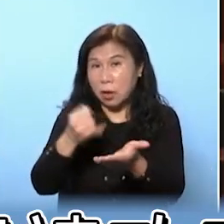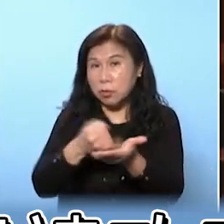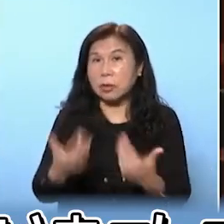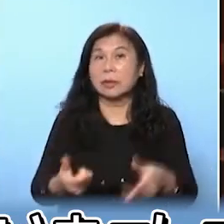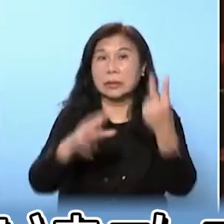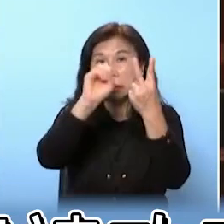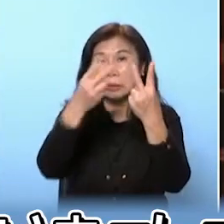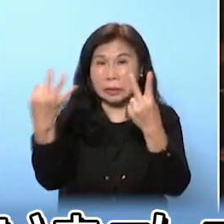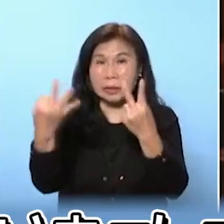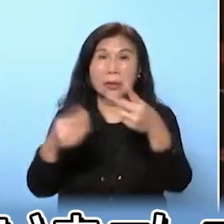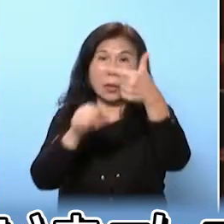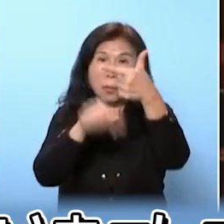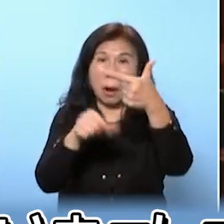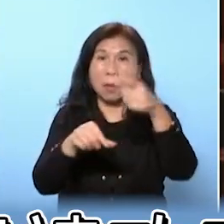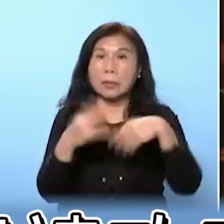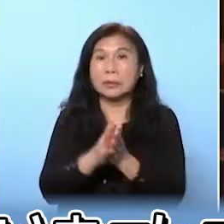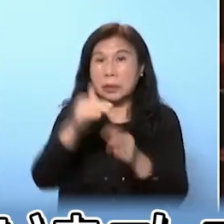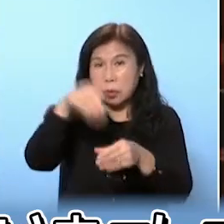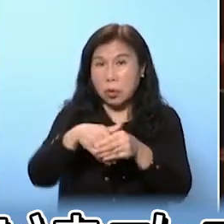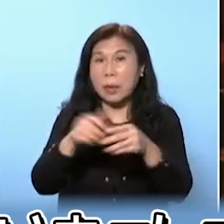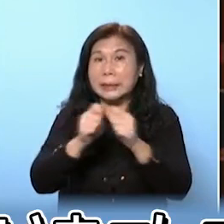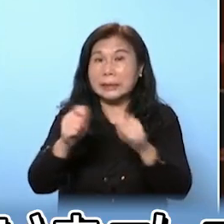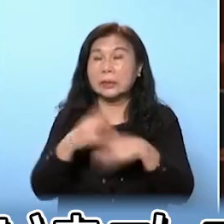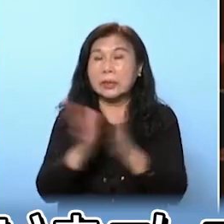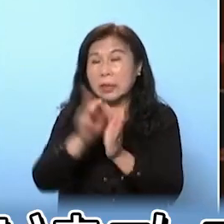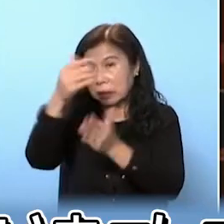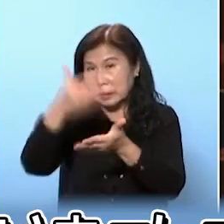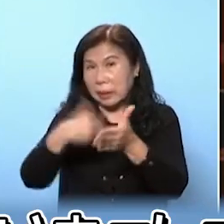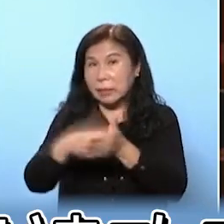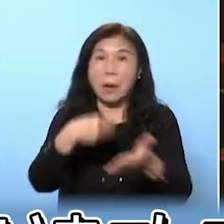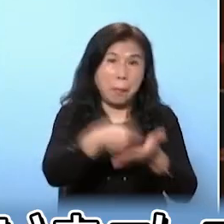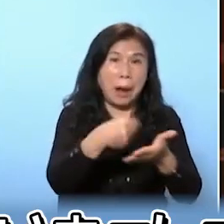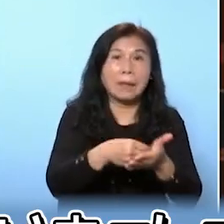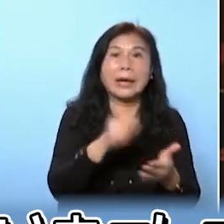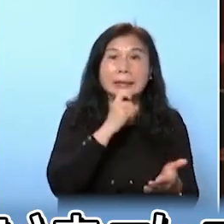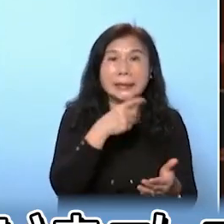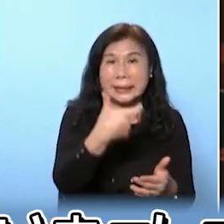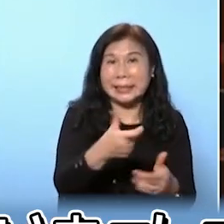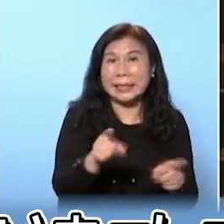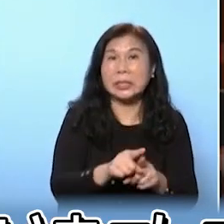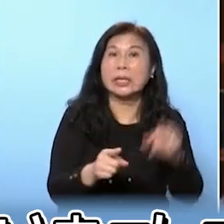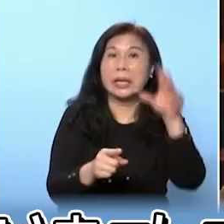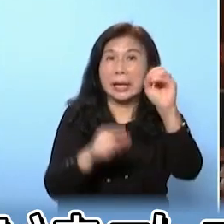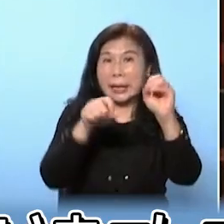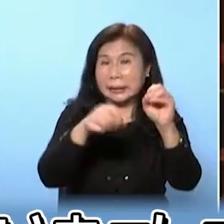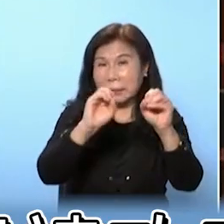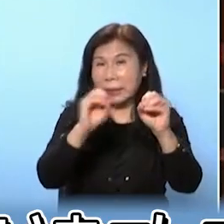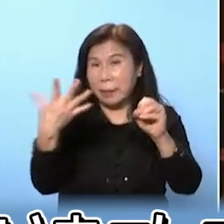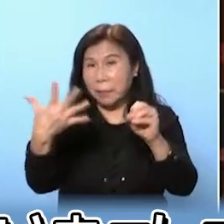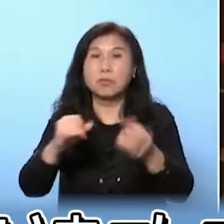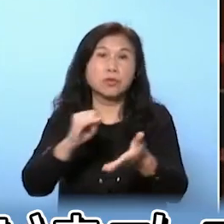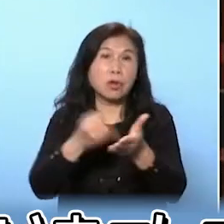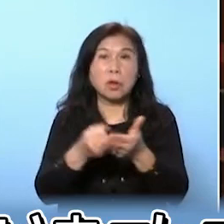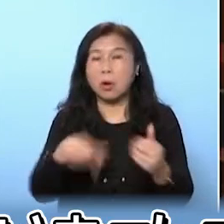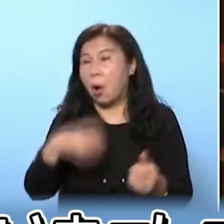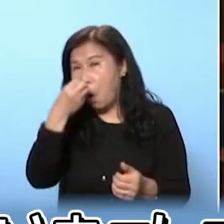響2023年嘅8月已經將股票印花稅下調至只有向買方收取0.05%，而